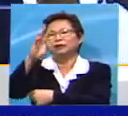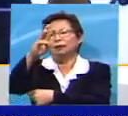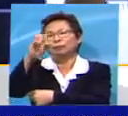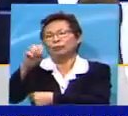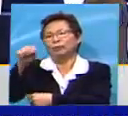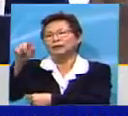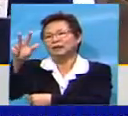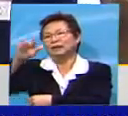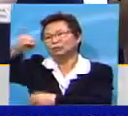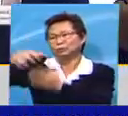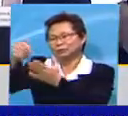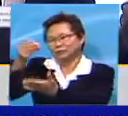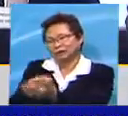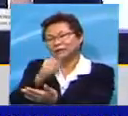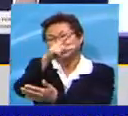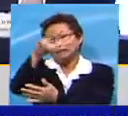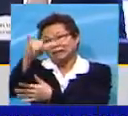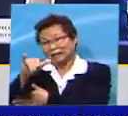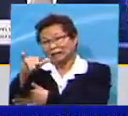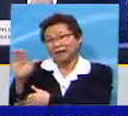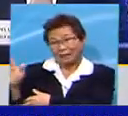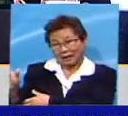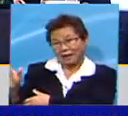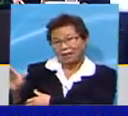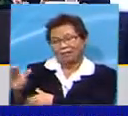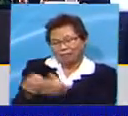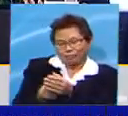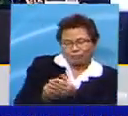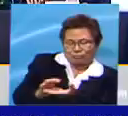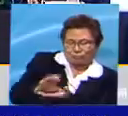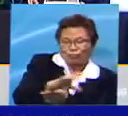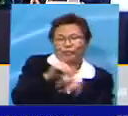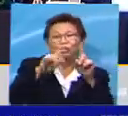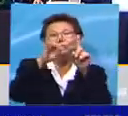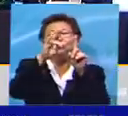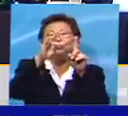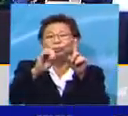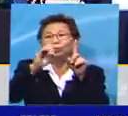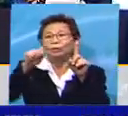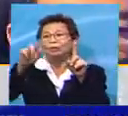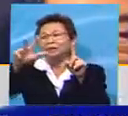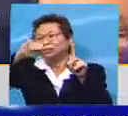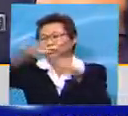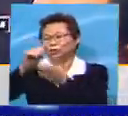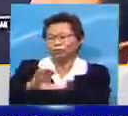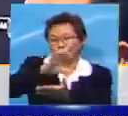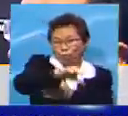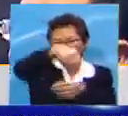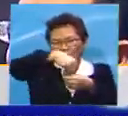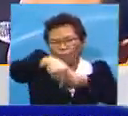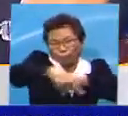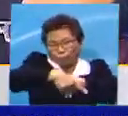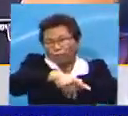rm460.3 juta jili Dalam pada itu akan menyuntik r70.3 juta dalam proton dan menubuhkan